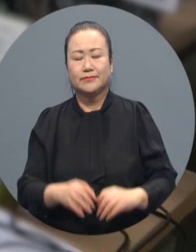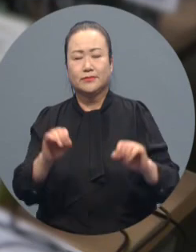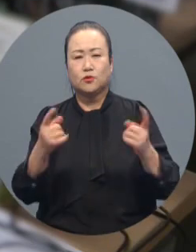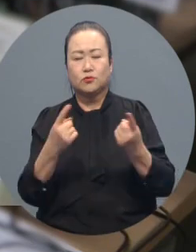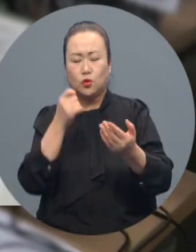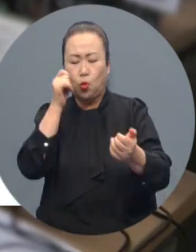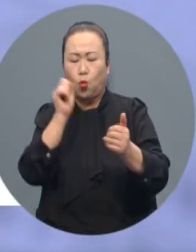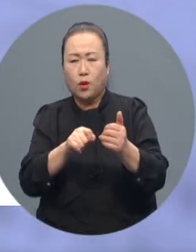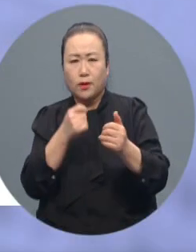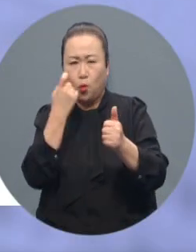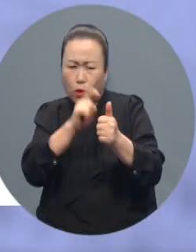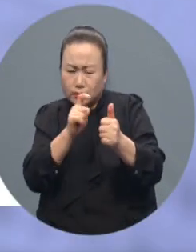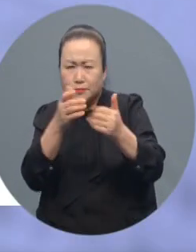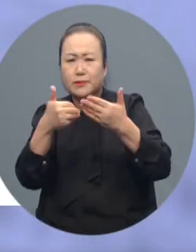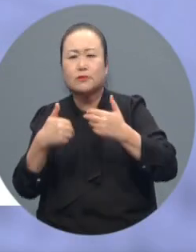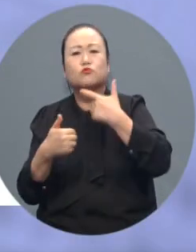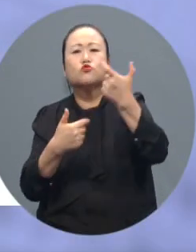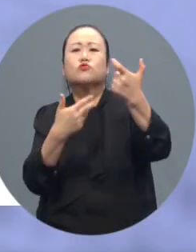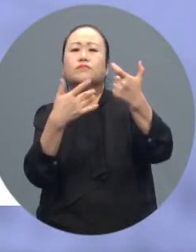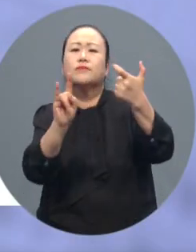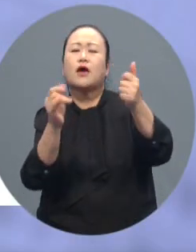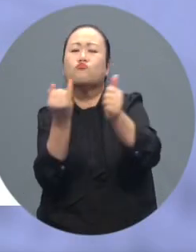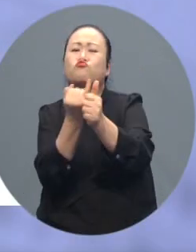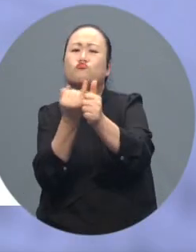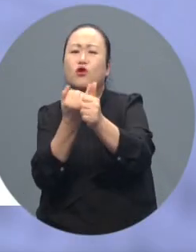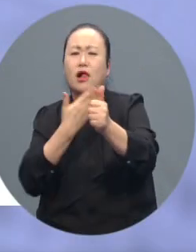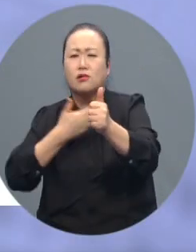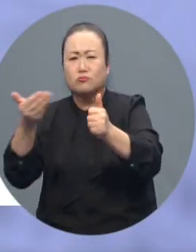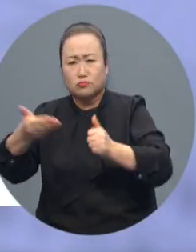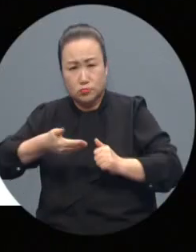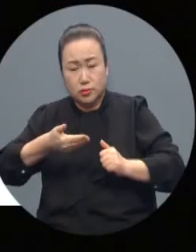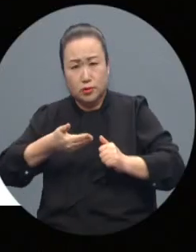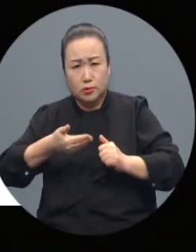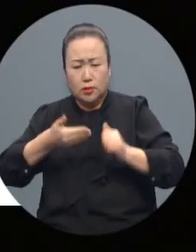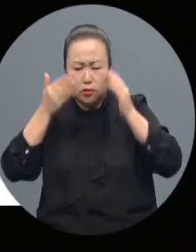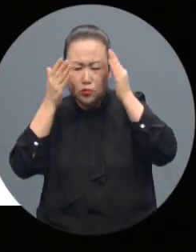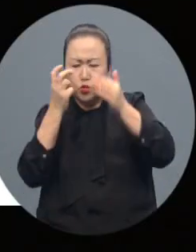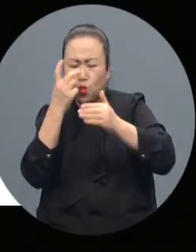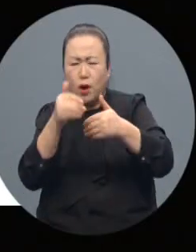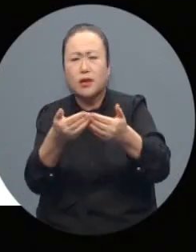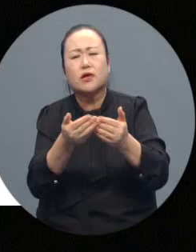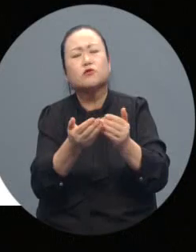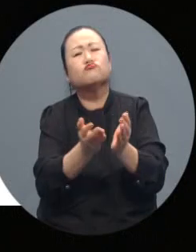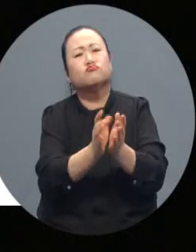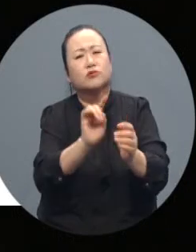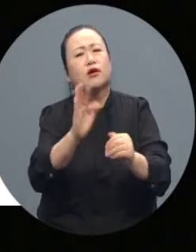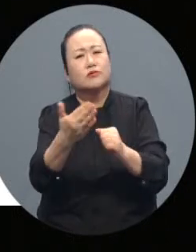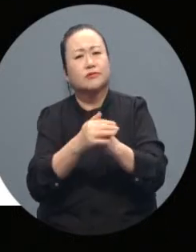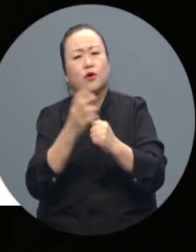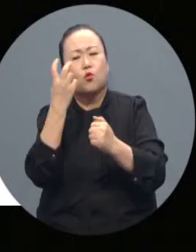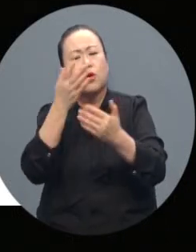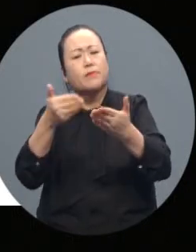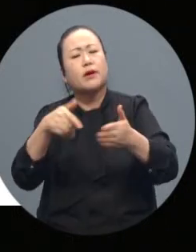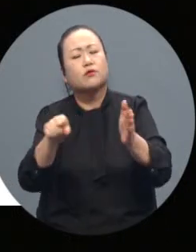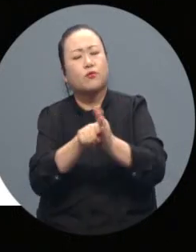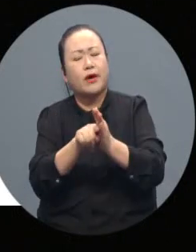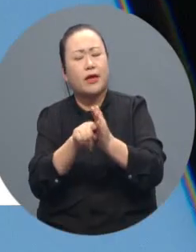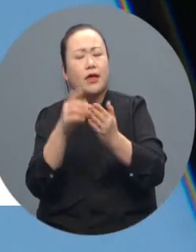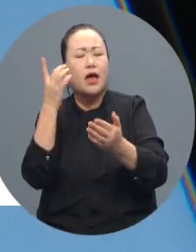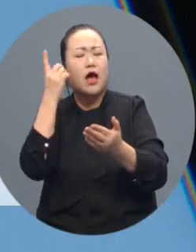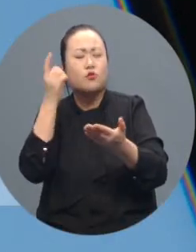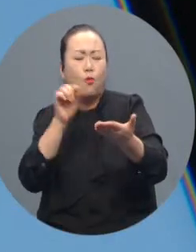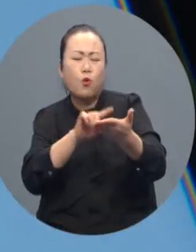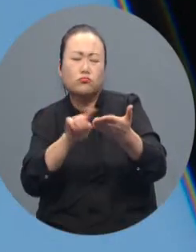동시에 확진 판정을 받았다는 60대 부부가 상황을 알려왔습니다. 집중관리군으로 분류됐는데 관리를 받기 위한 스마트폰